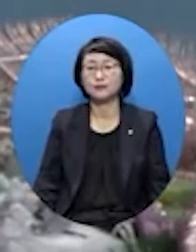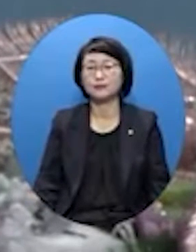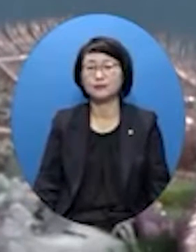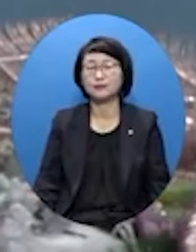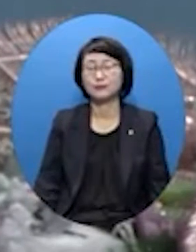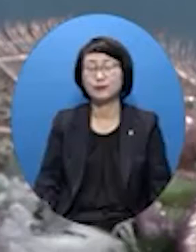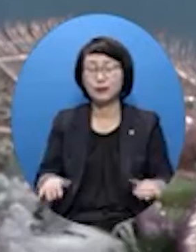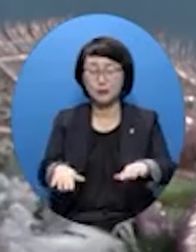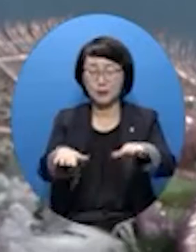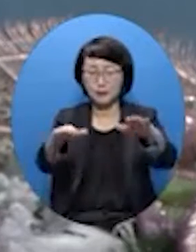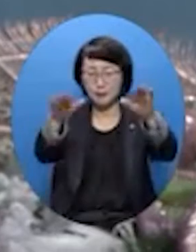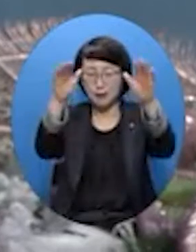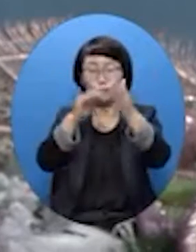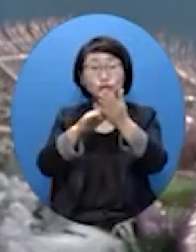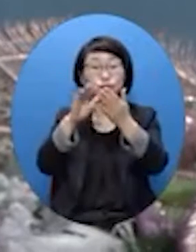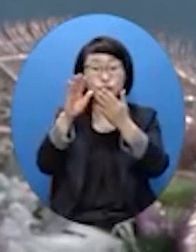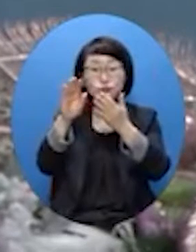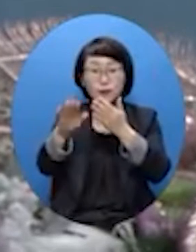자라나서